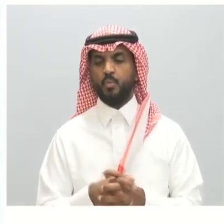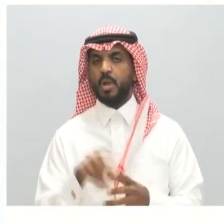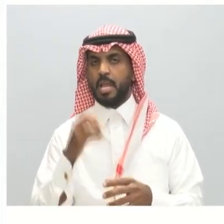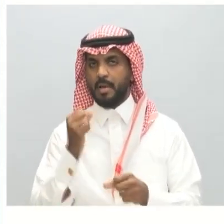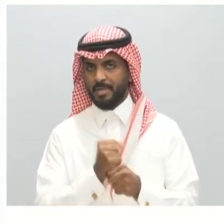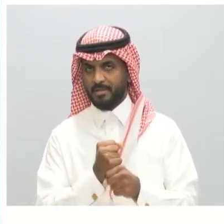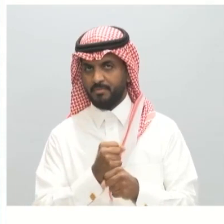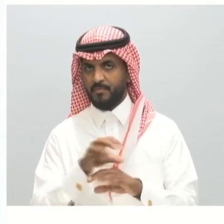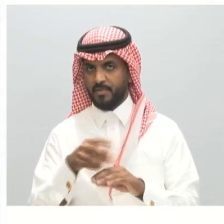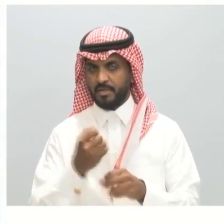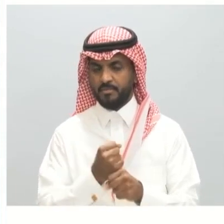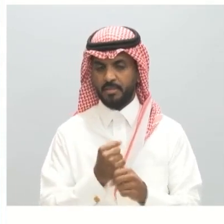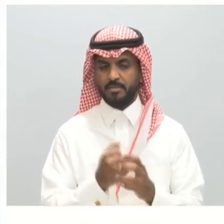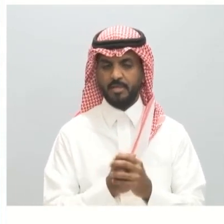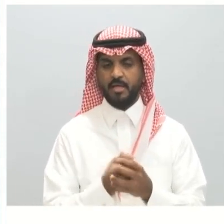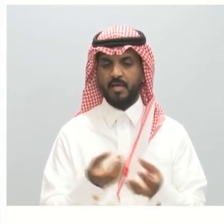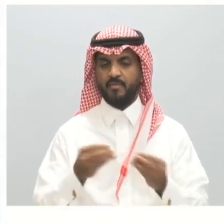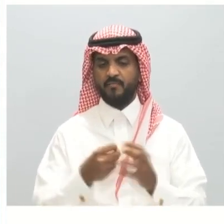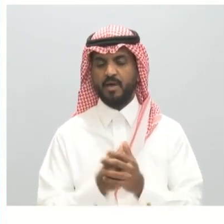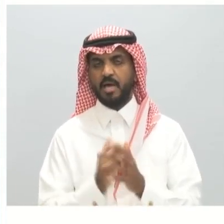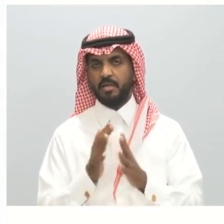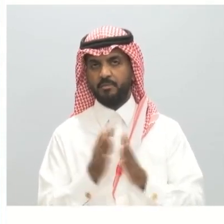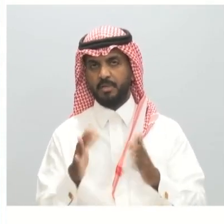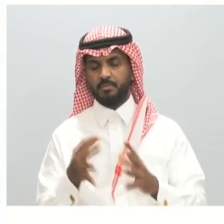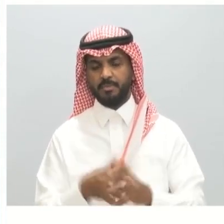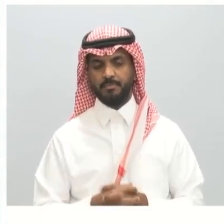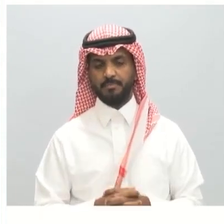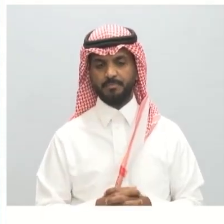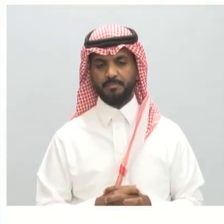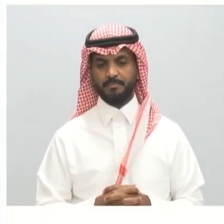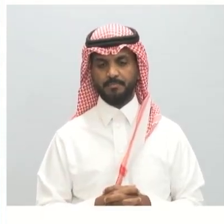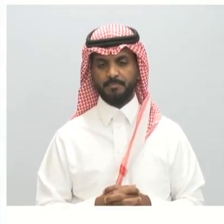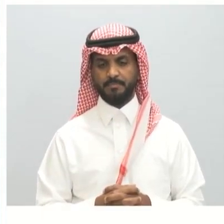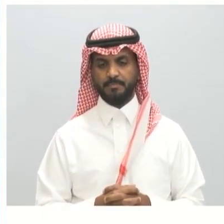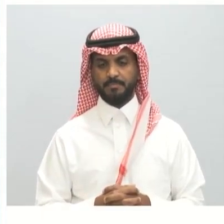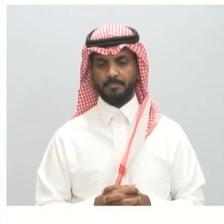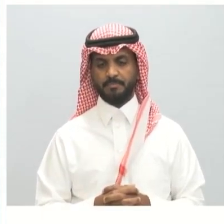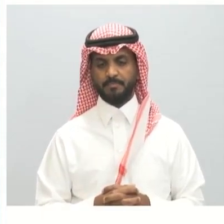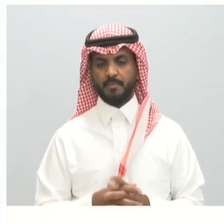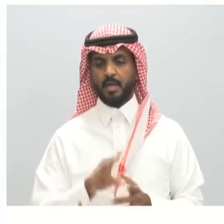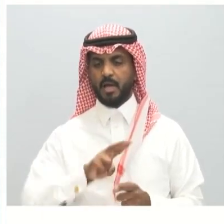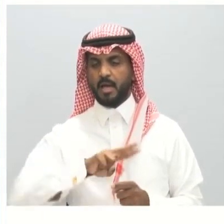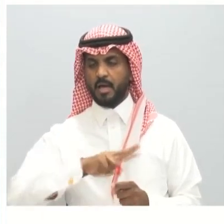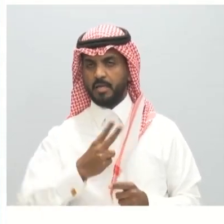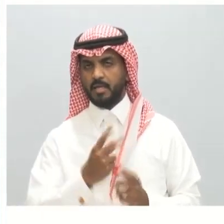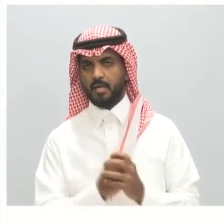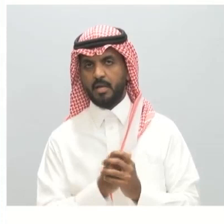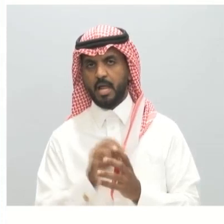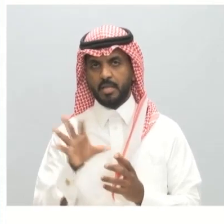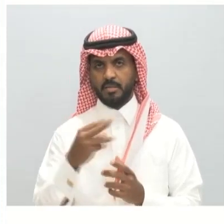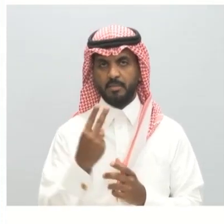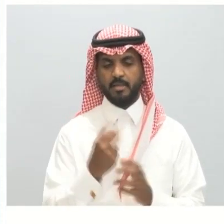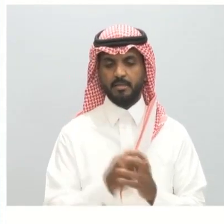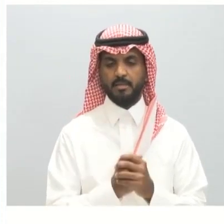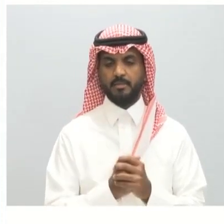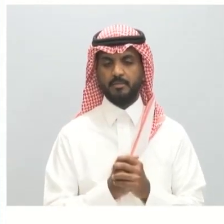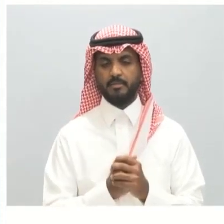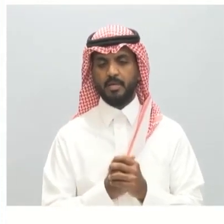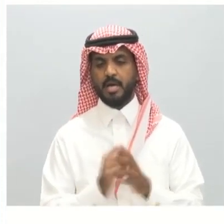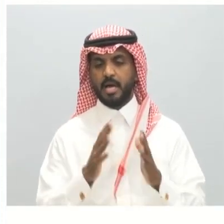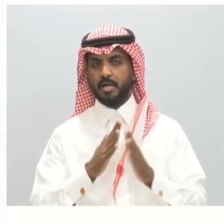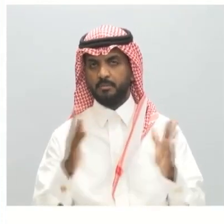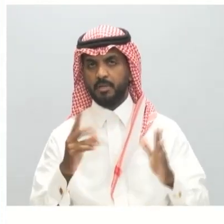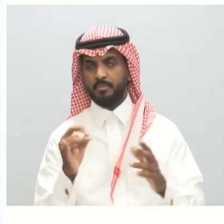العمليات اضفنا لبنه اكبر من ثم غيرنا القيمه الثانيه في لبنه اكبر